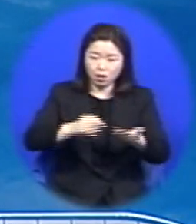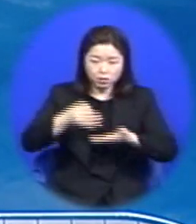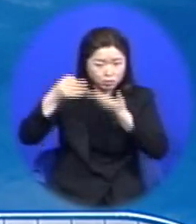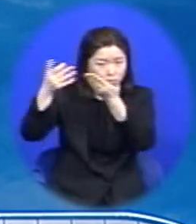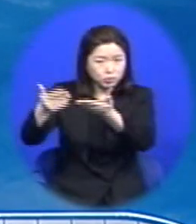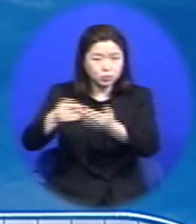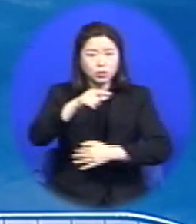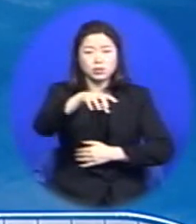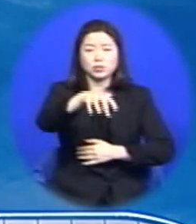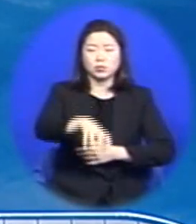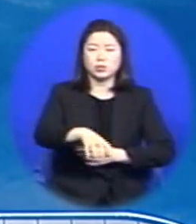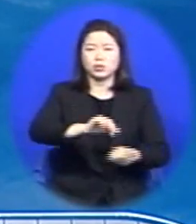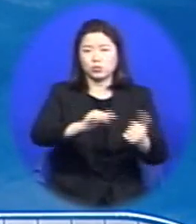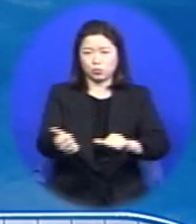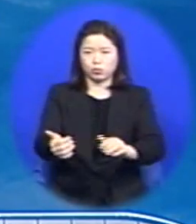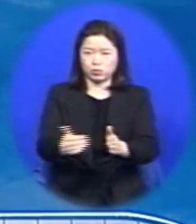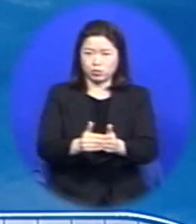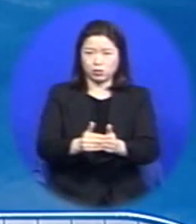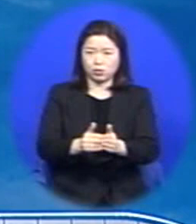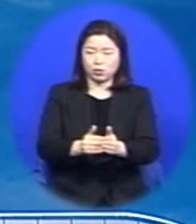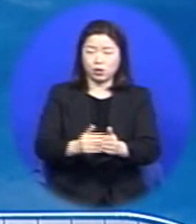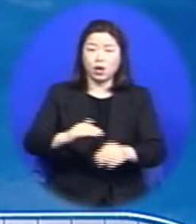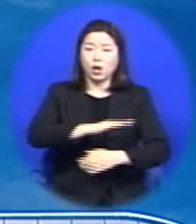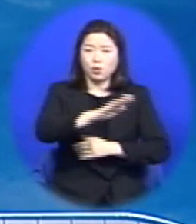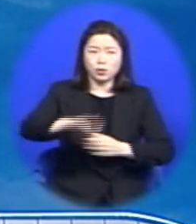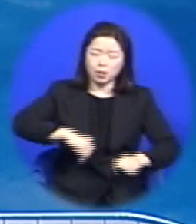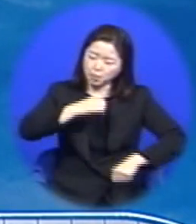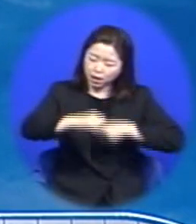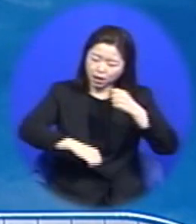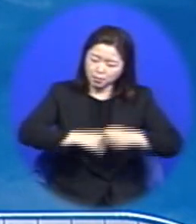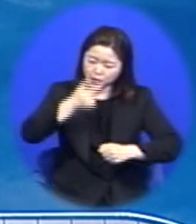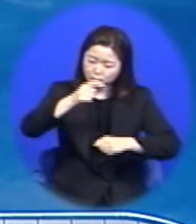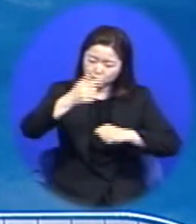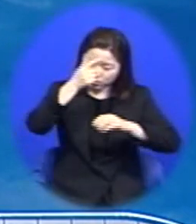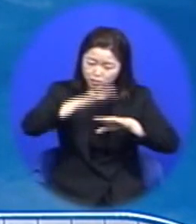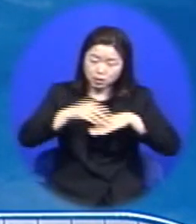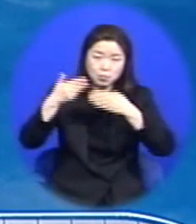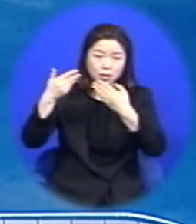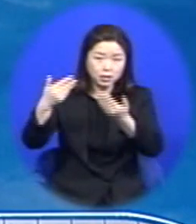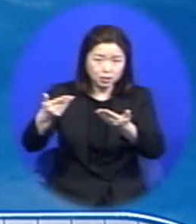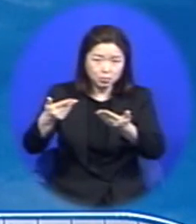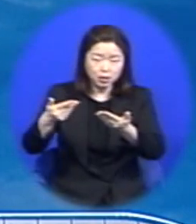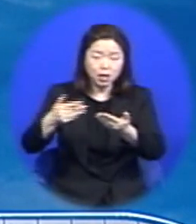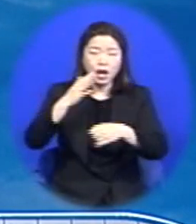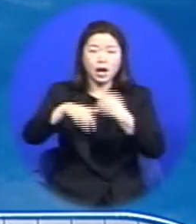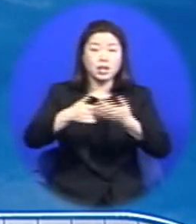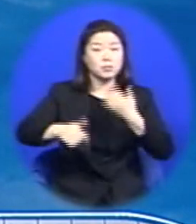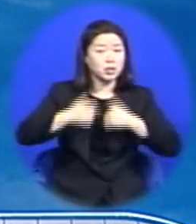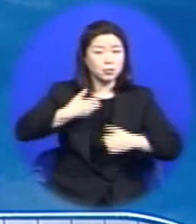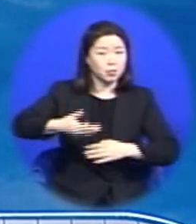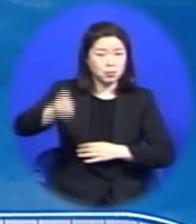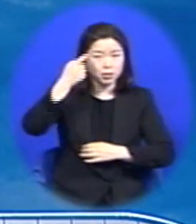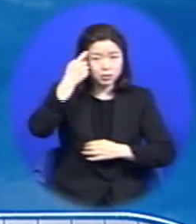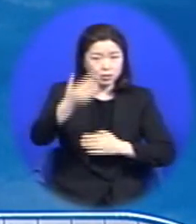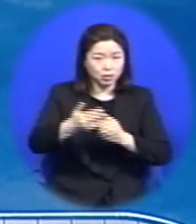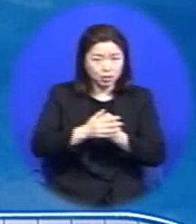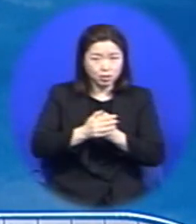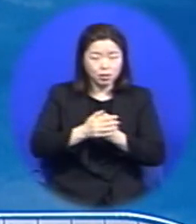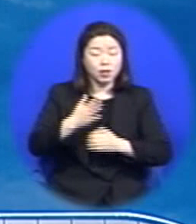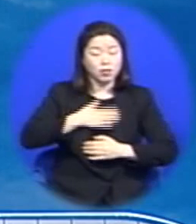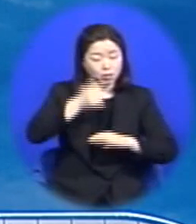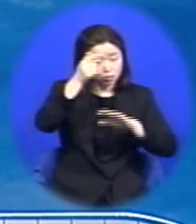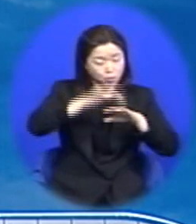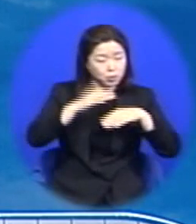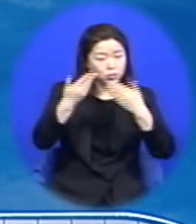우리가 아무렇게나 예배 드리면 하나님이 다 받으시겠습니까? 나는 예배 드렸다고 하지만 하나님이 안 받으실 수 있는 거예요.